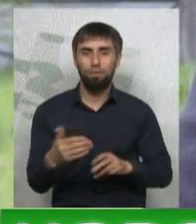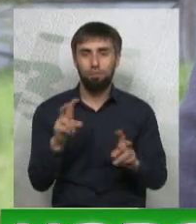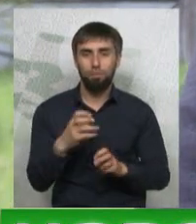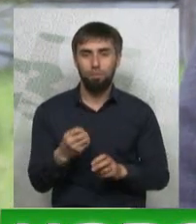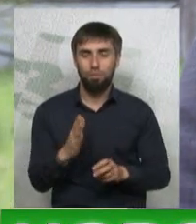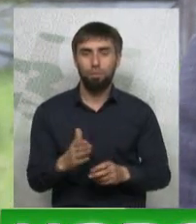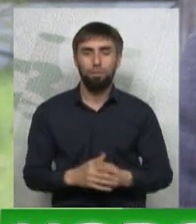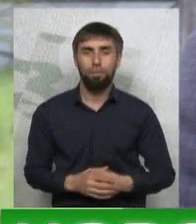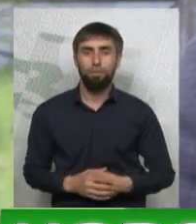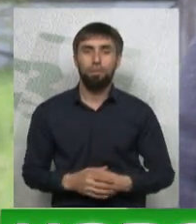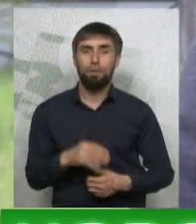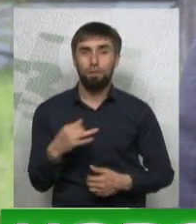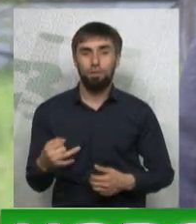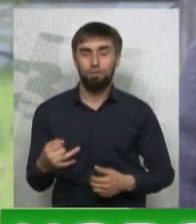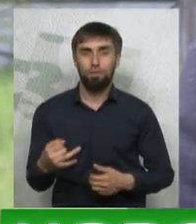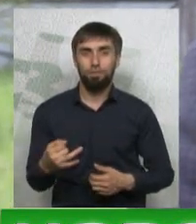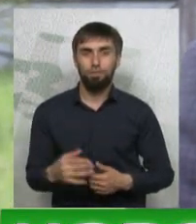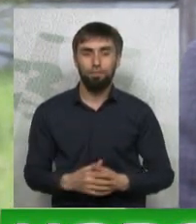инвесторами и